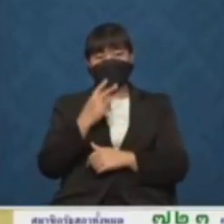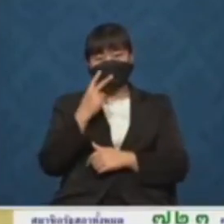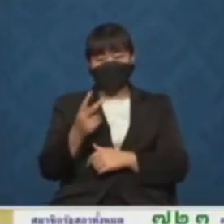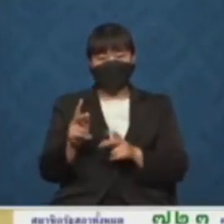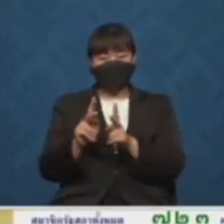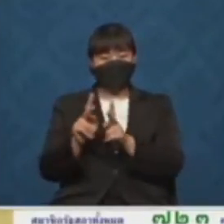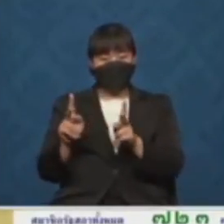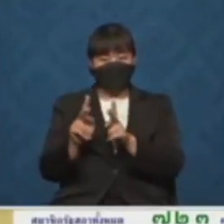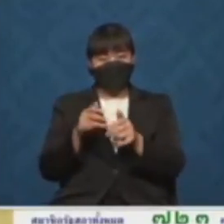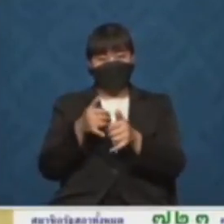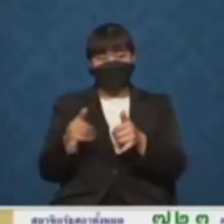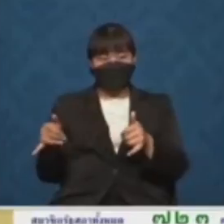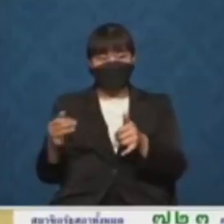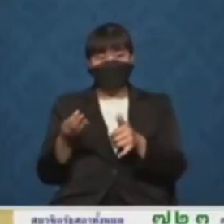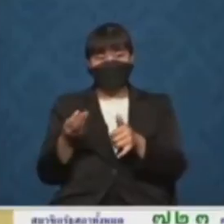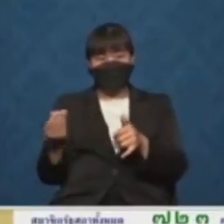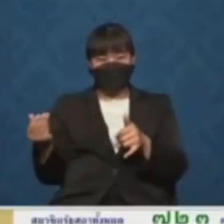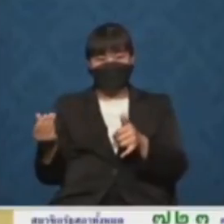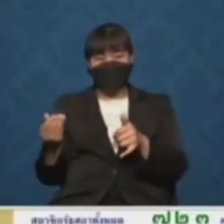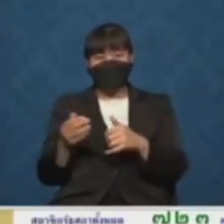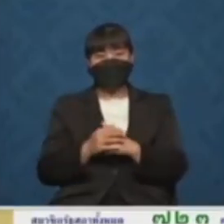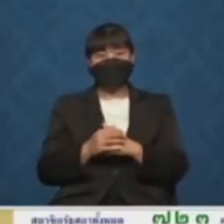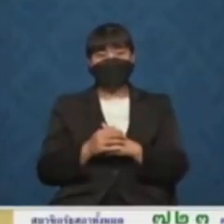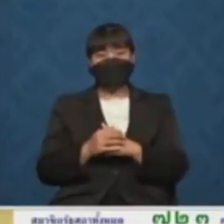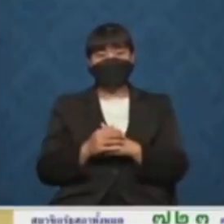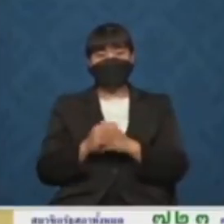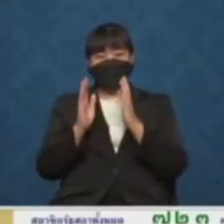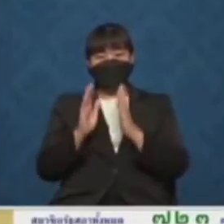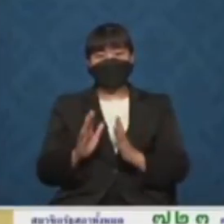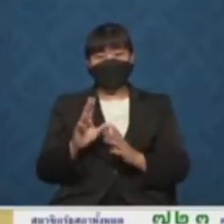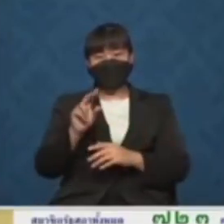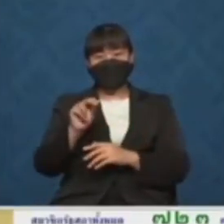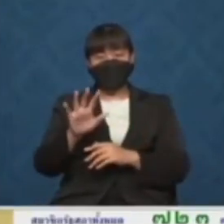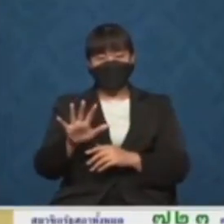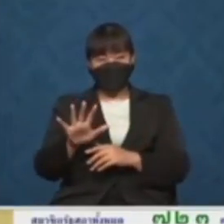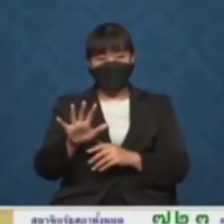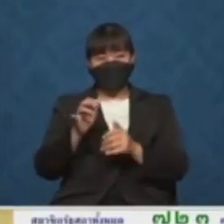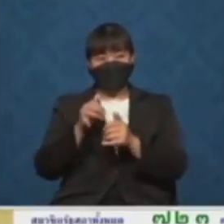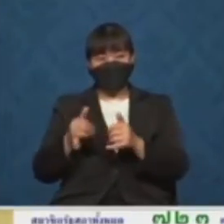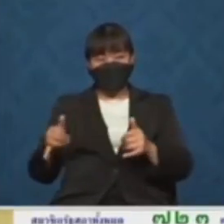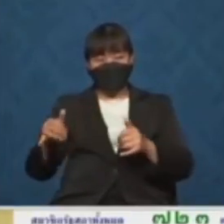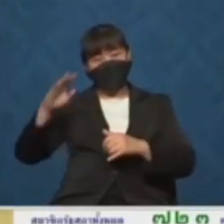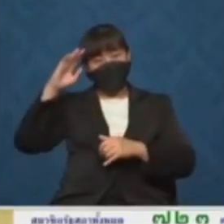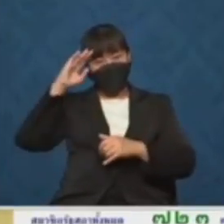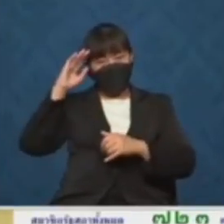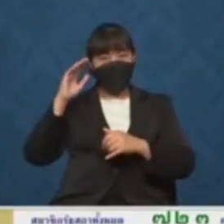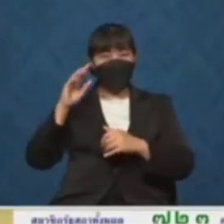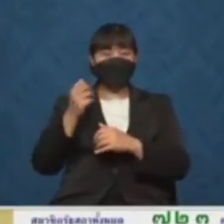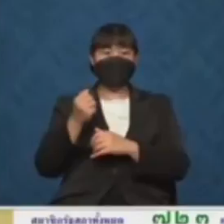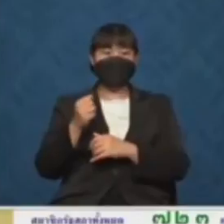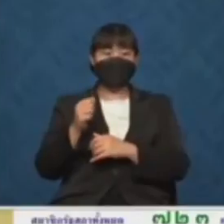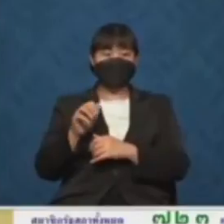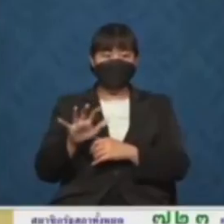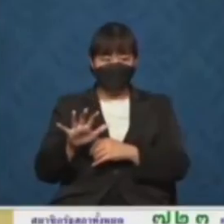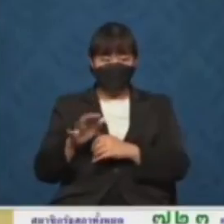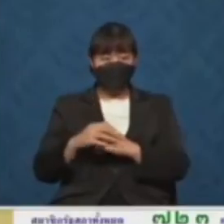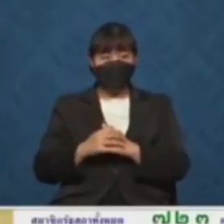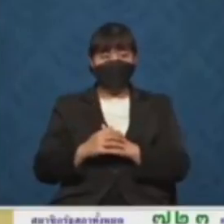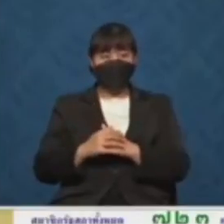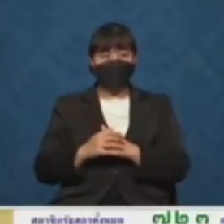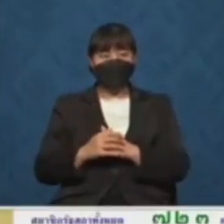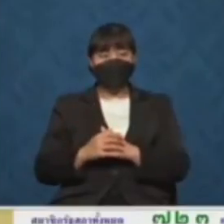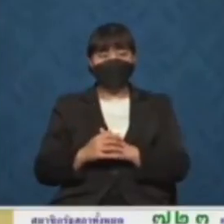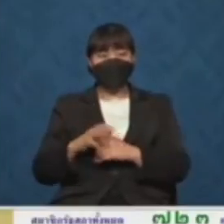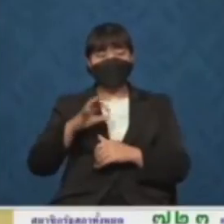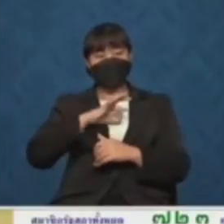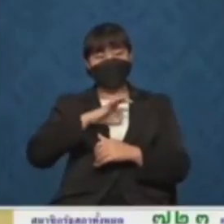ณะกรมการยธศา เปน 35 คนมีรหานมากถ 11 คนและในจำนวนี้ 10 คนเป็สมาชิกขอสชอ